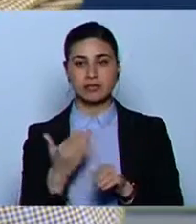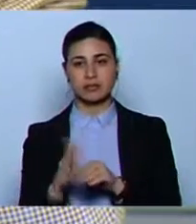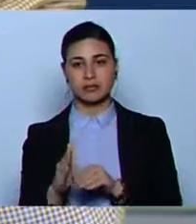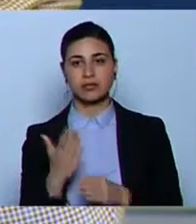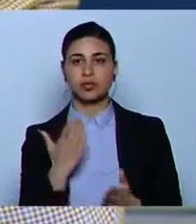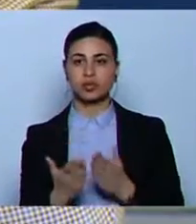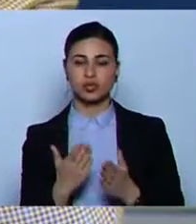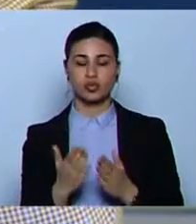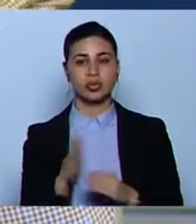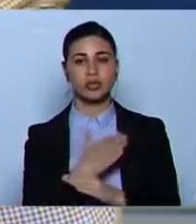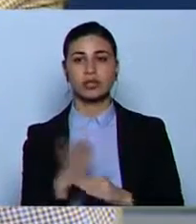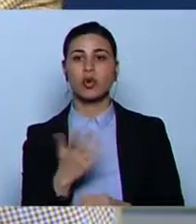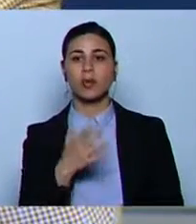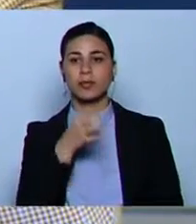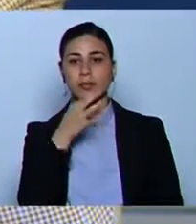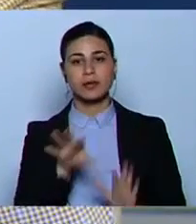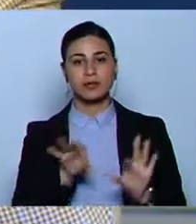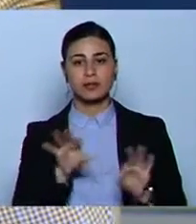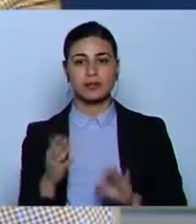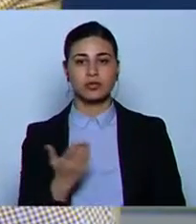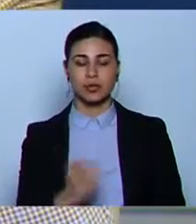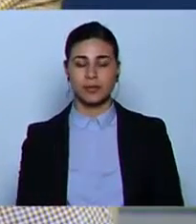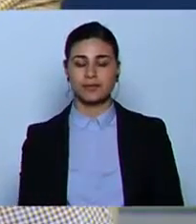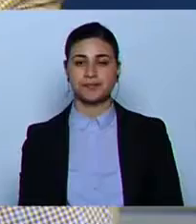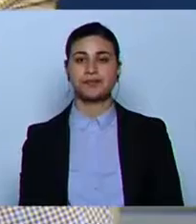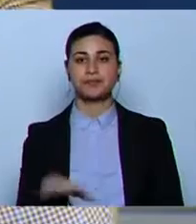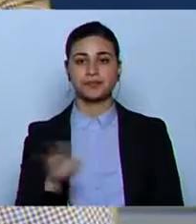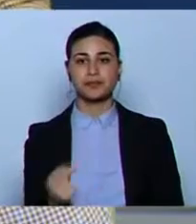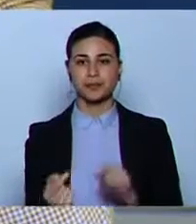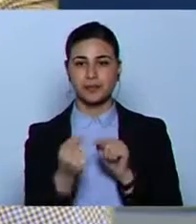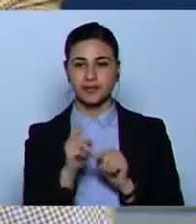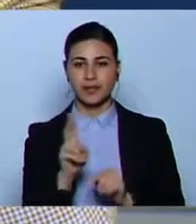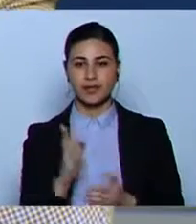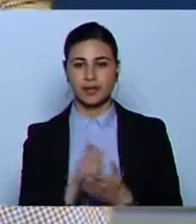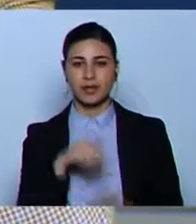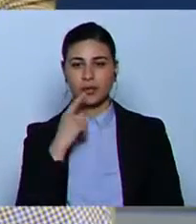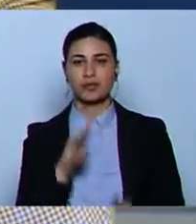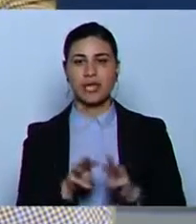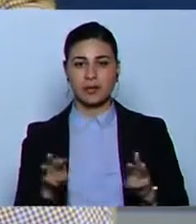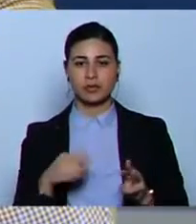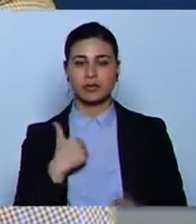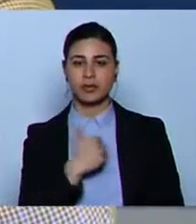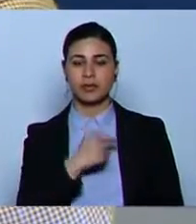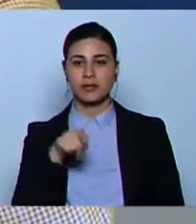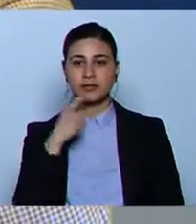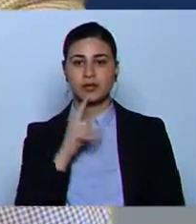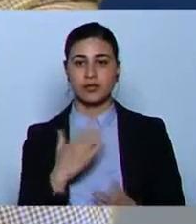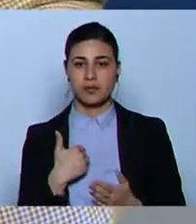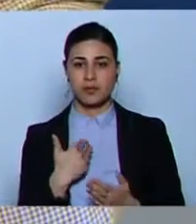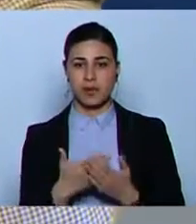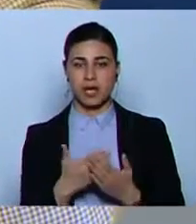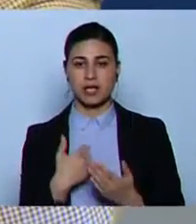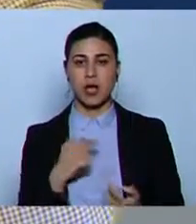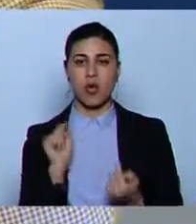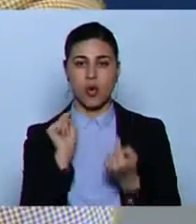დეცენტრალიზაციისკენ თუ ცენტრალიზაციისკენ? აი მაგალითად ჩვენი ოპონენტები საუბრობენ ვთქვათ სამინისტროდან და აქვე მინდა ვთქვა, რომ მე მაგალითად როგორც